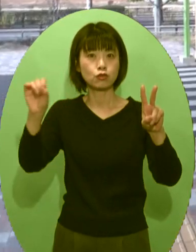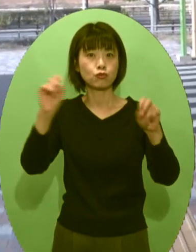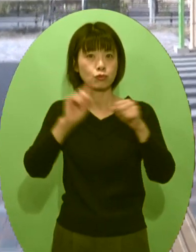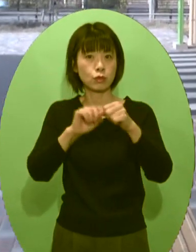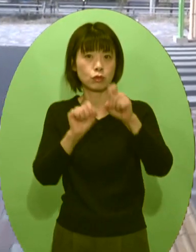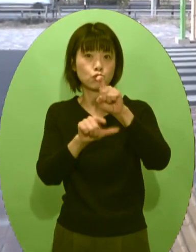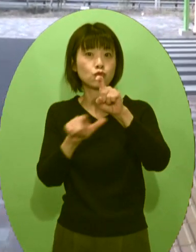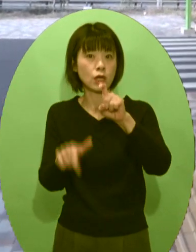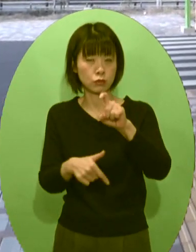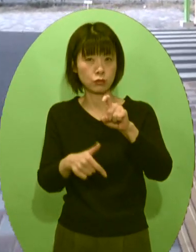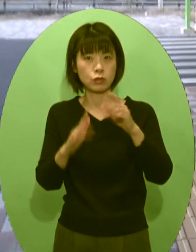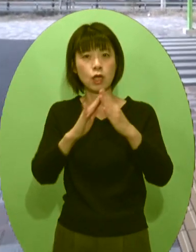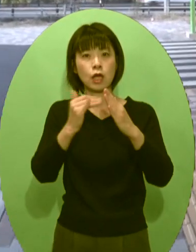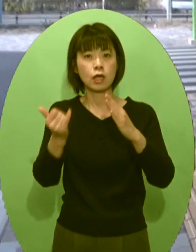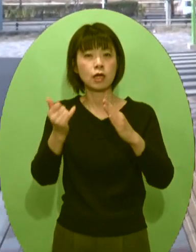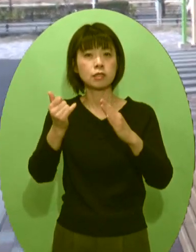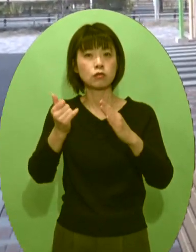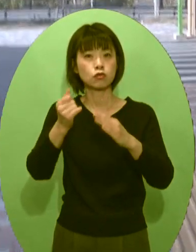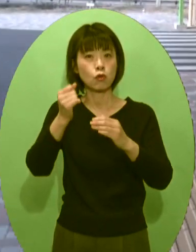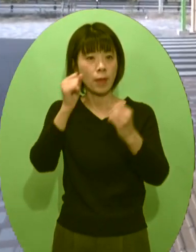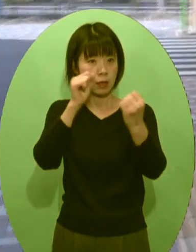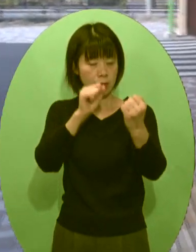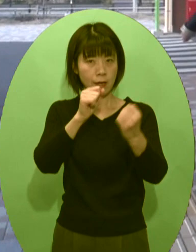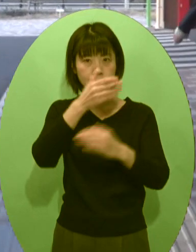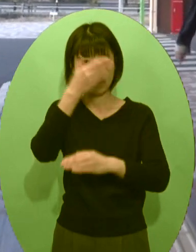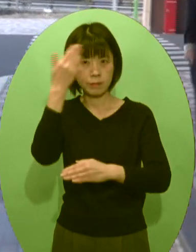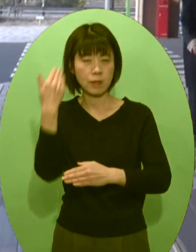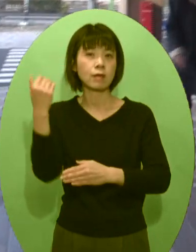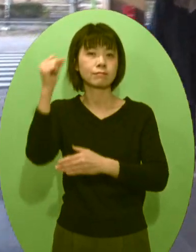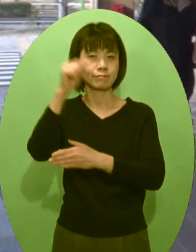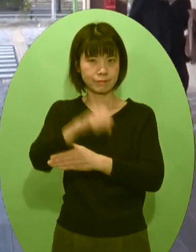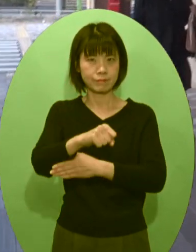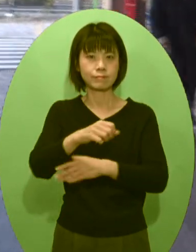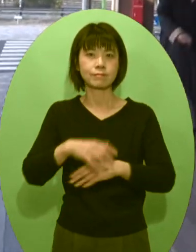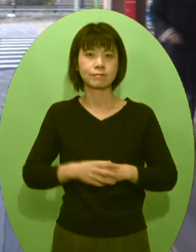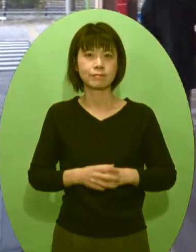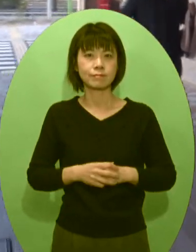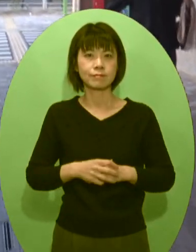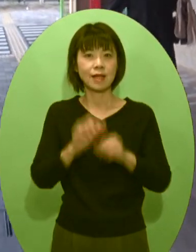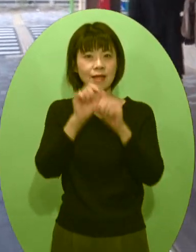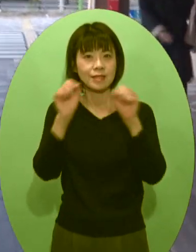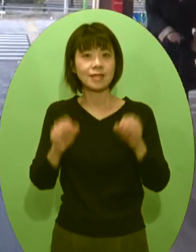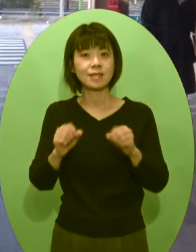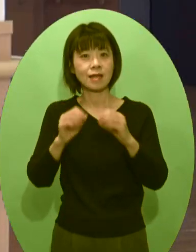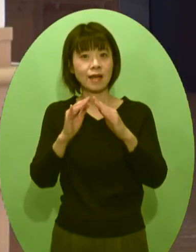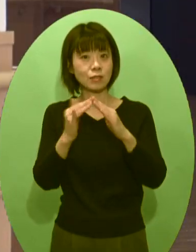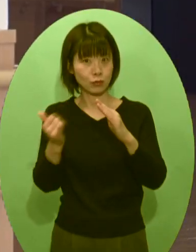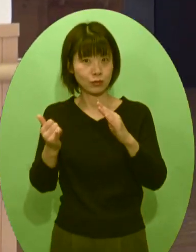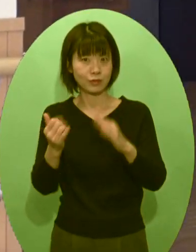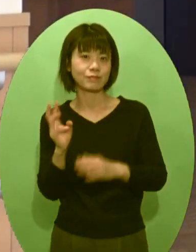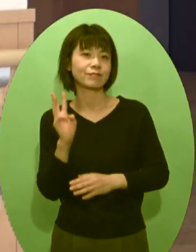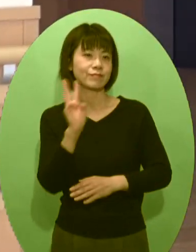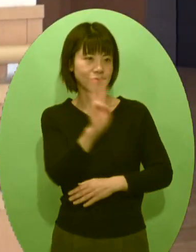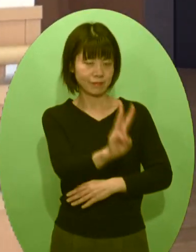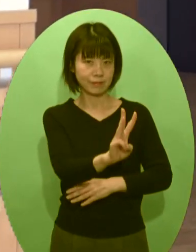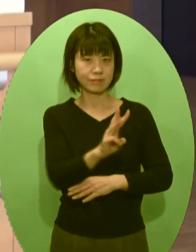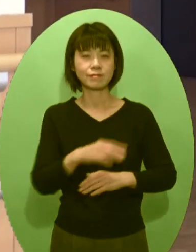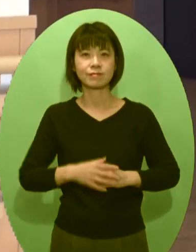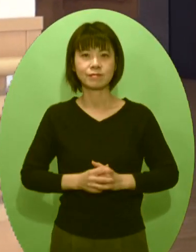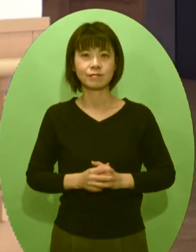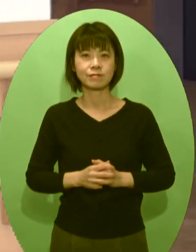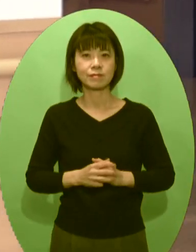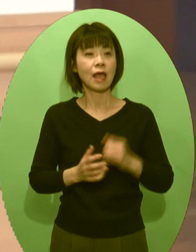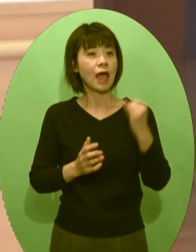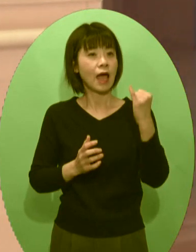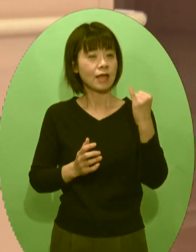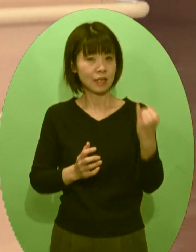2020年10月、家族の面会がようやくできるようになり、関さん一家は出かけることに。